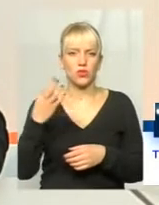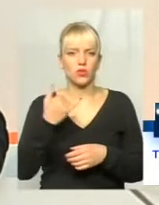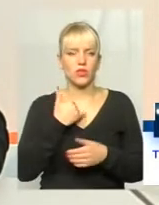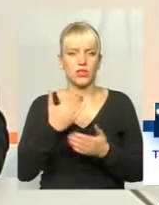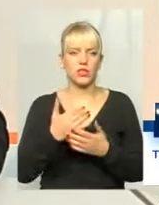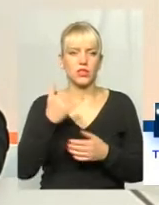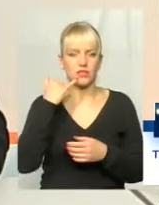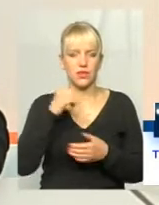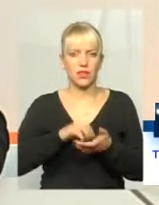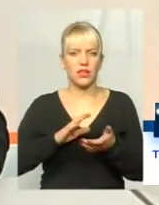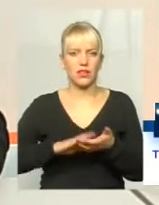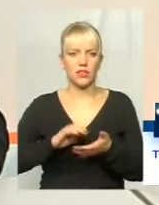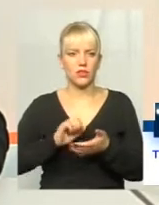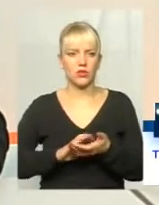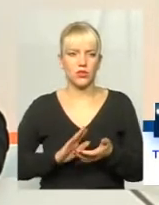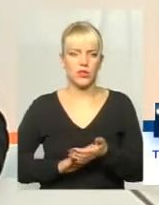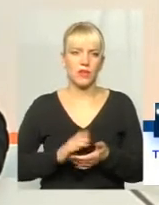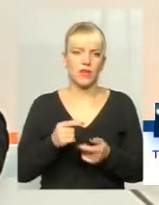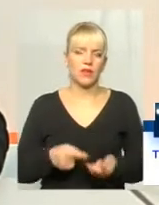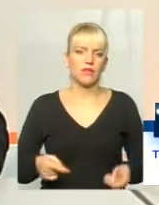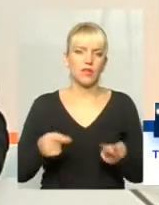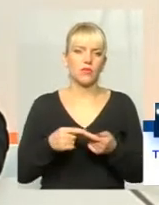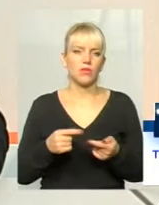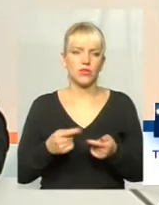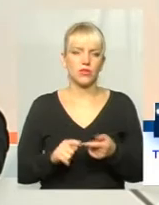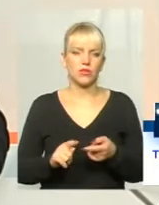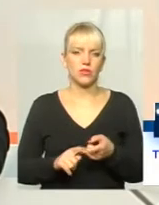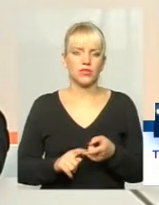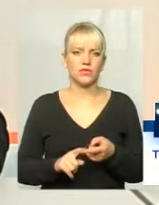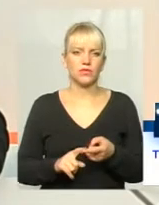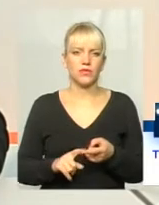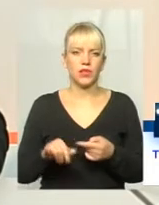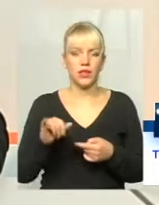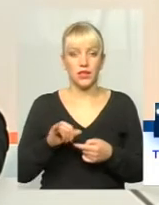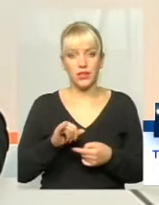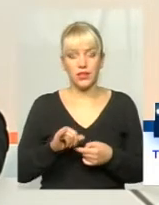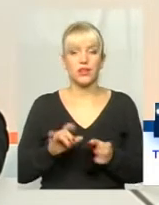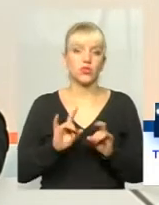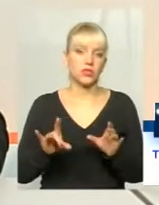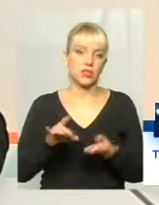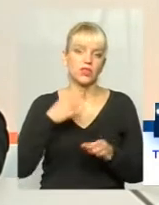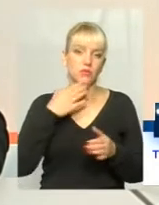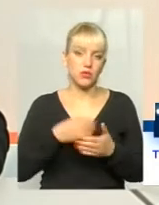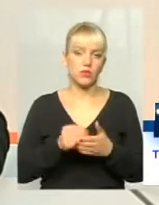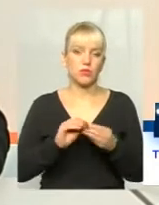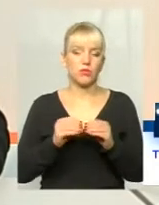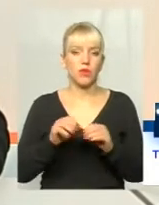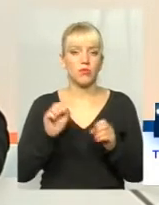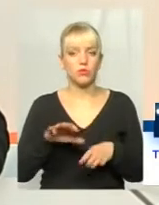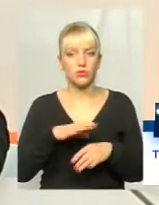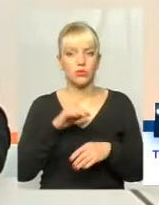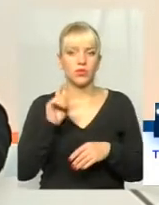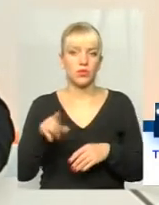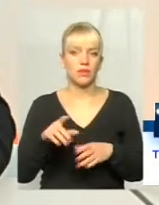дзвінки реєструються там, відповідно, архіватором. І розказати про свою проблему. Можливо, там просто